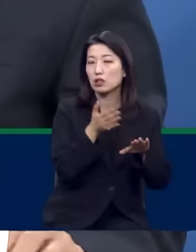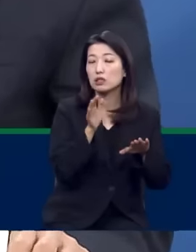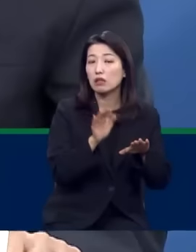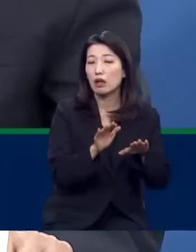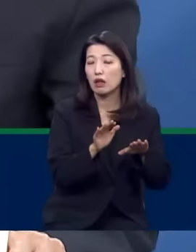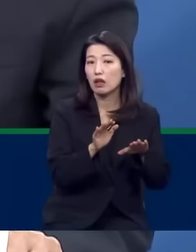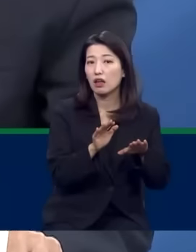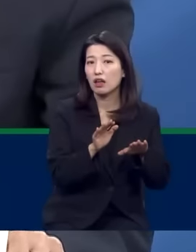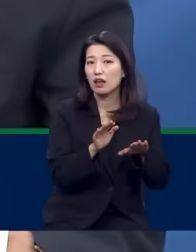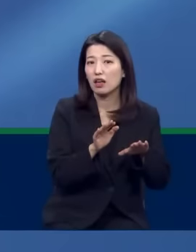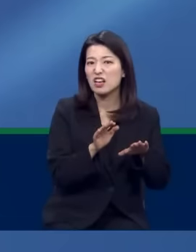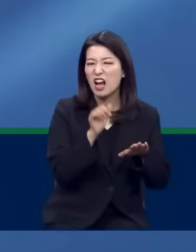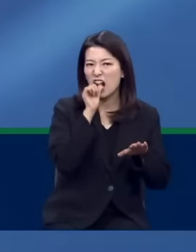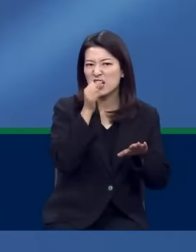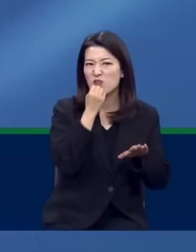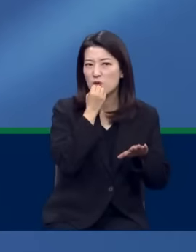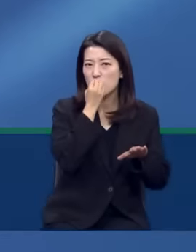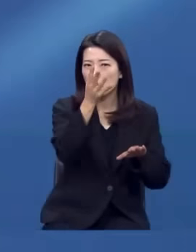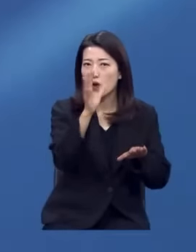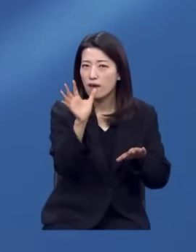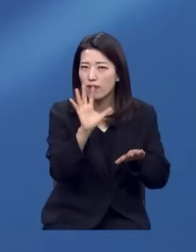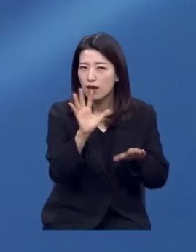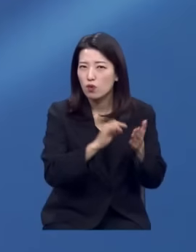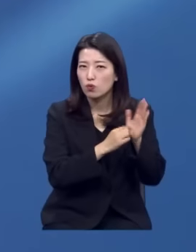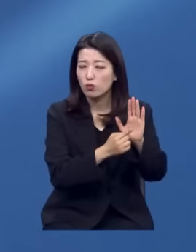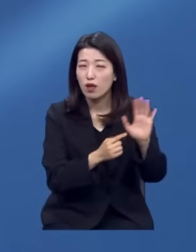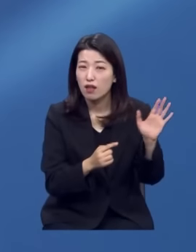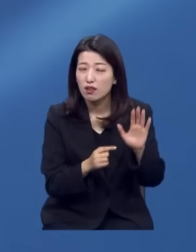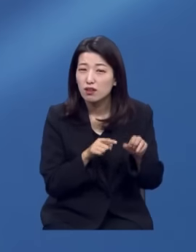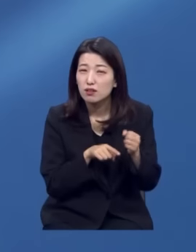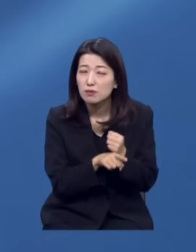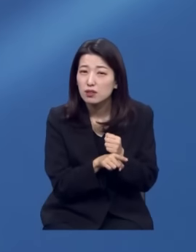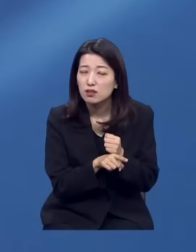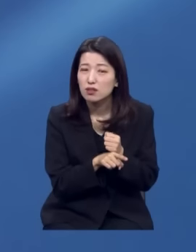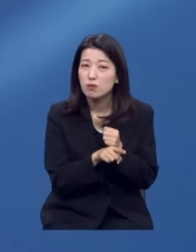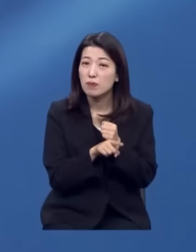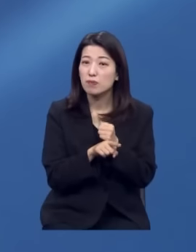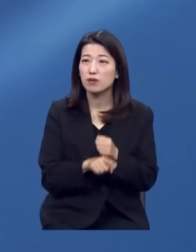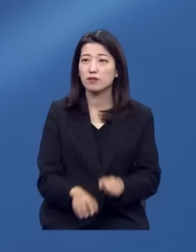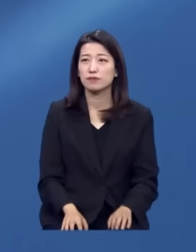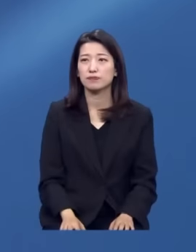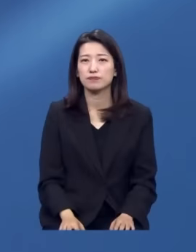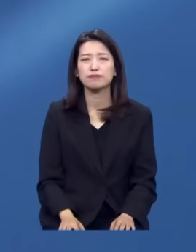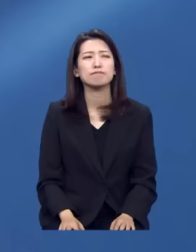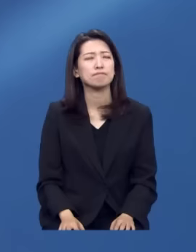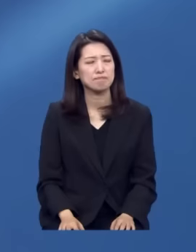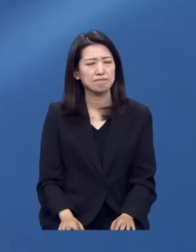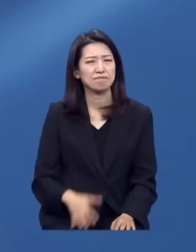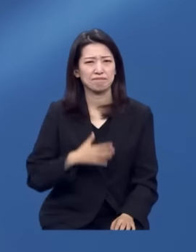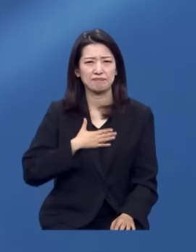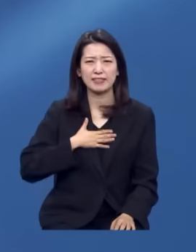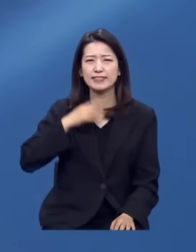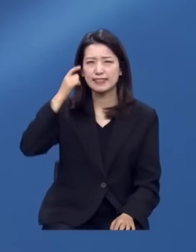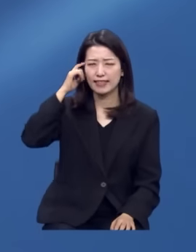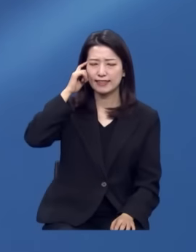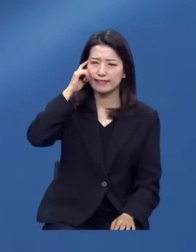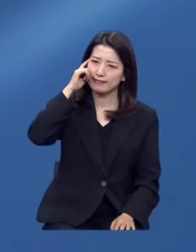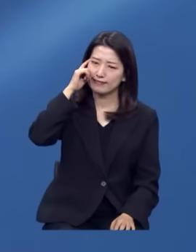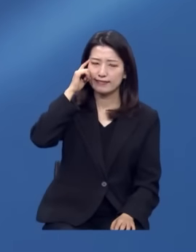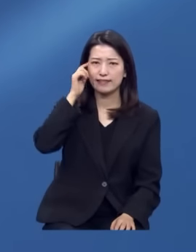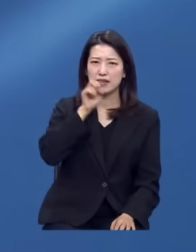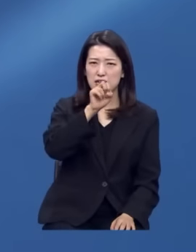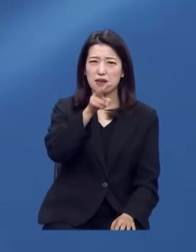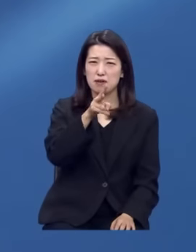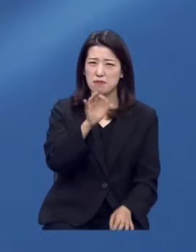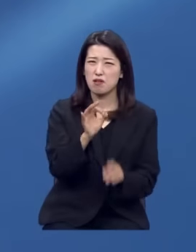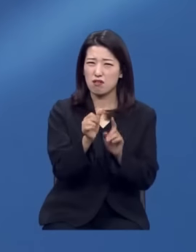그서 우리가 단정하기 어려운데 태윤 씨가 갖고 있는 녹취가 여전히 많이 있을 것 같다고 전 봅니다 예 지난번에 다들